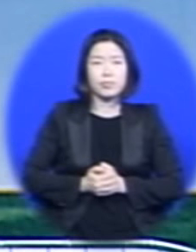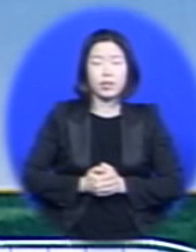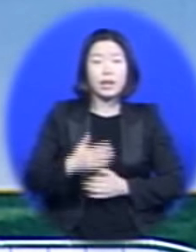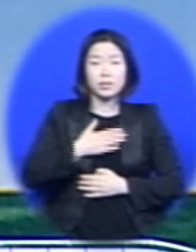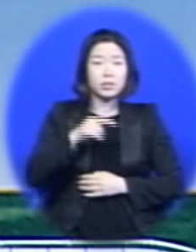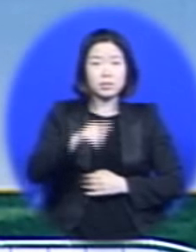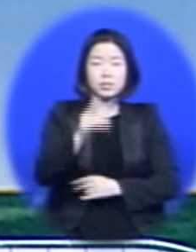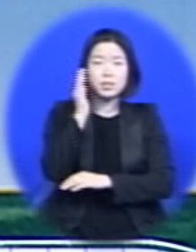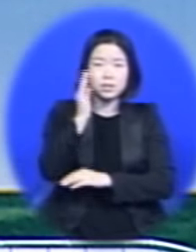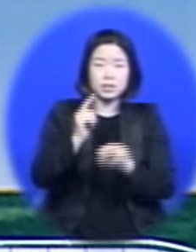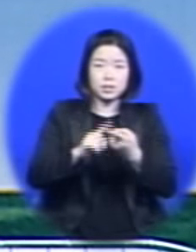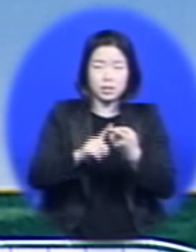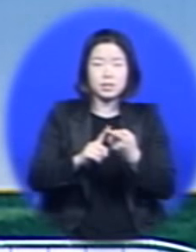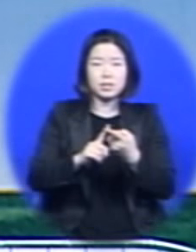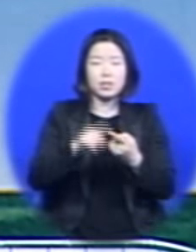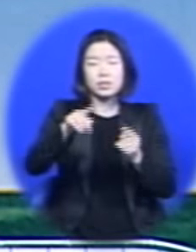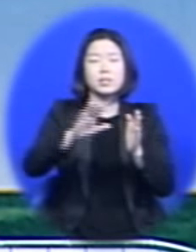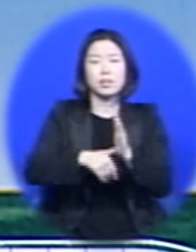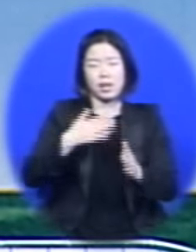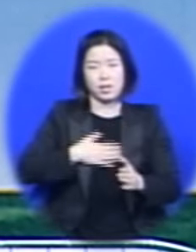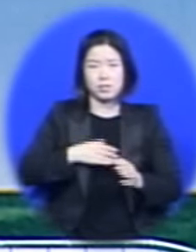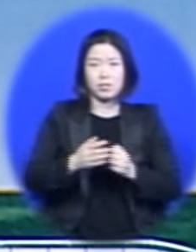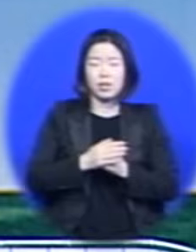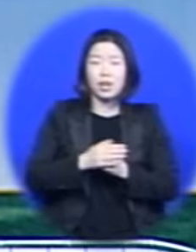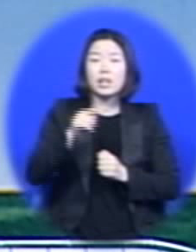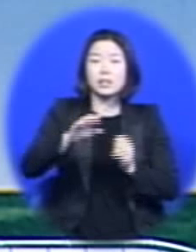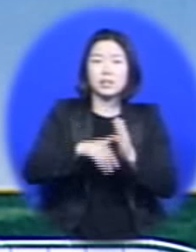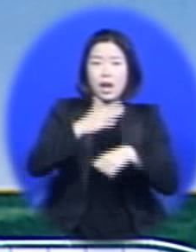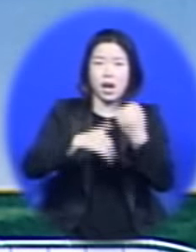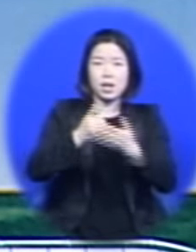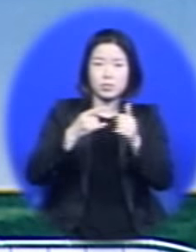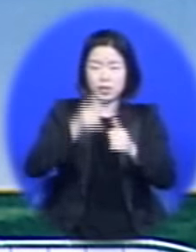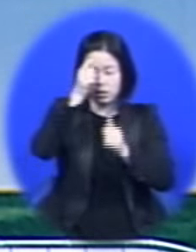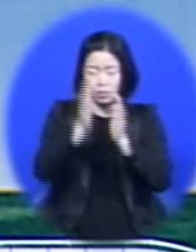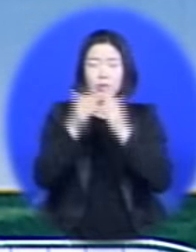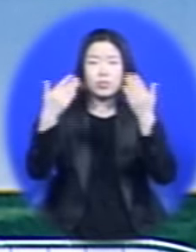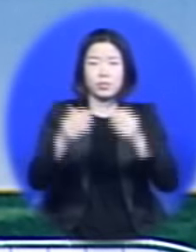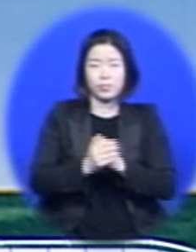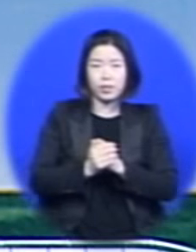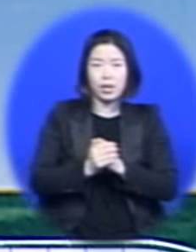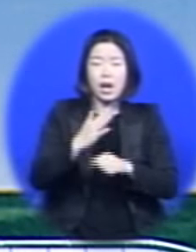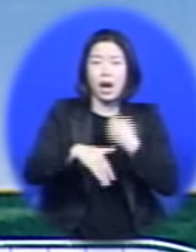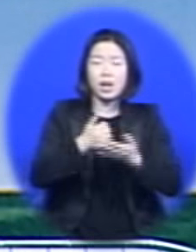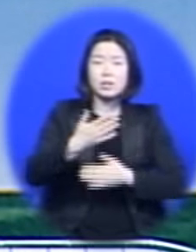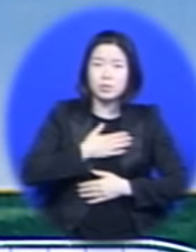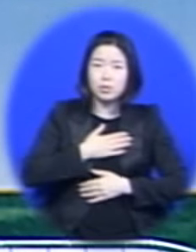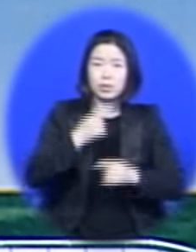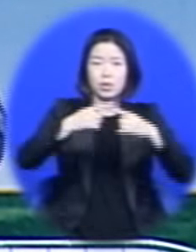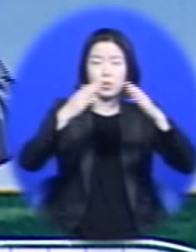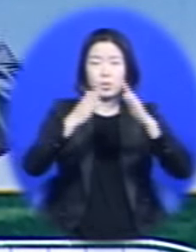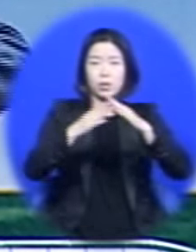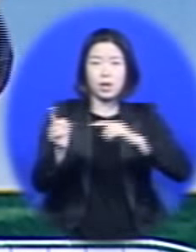저는 그 사실을 그때 깨달았어요. 그리고 그때 하나님께 기도했습니다. 하나님, 저는 교회가 부흥되는